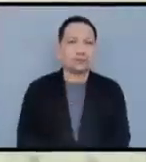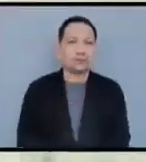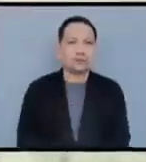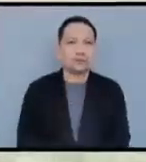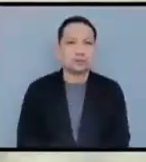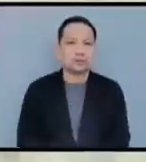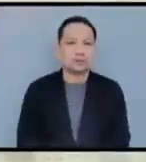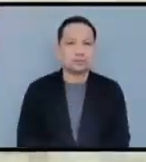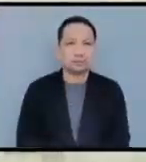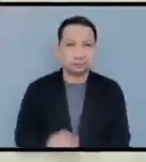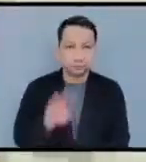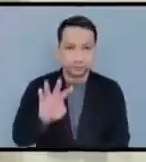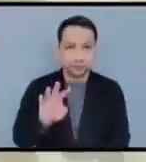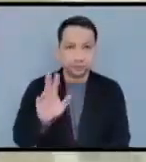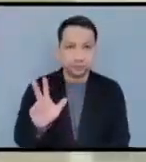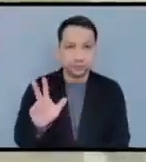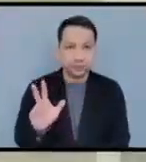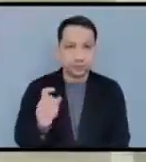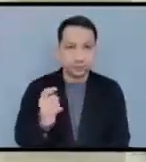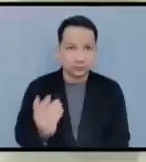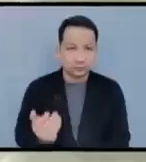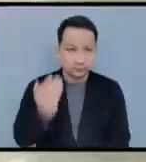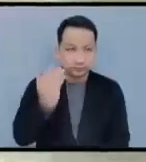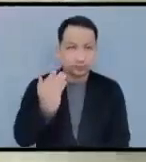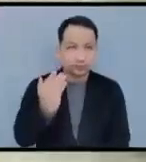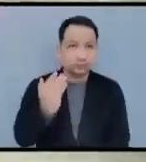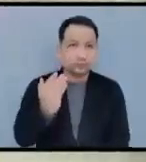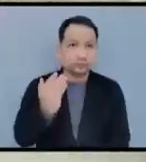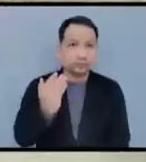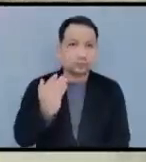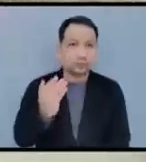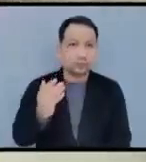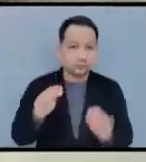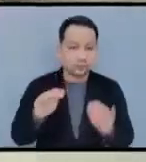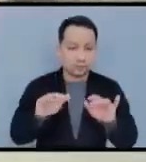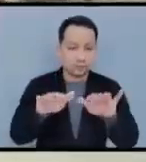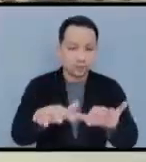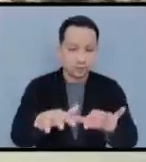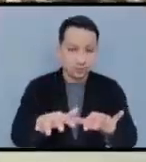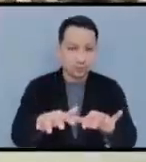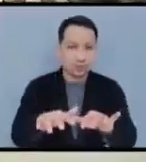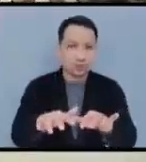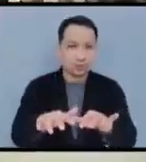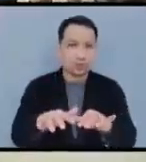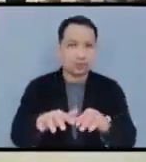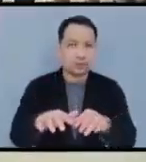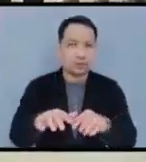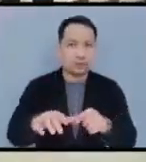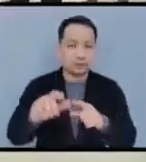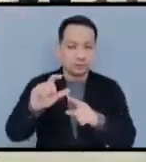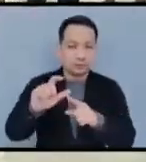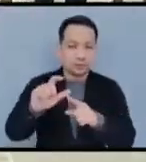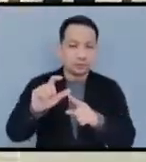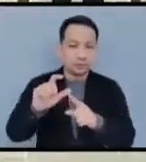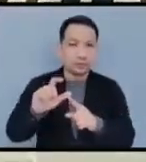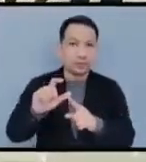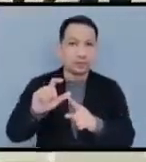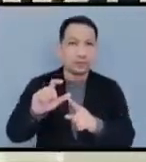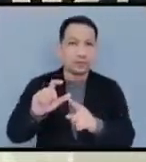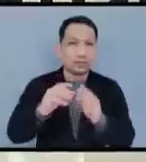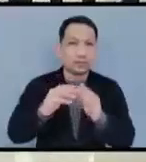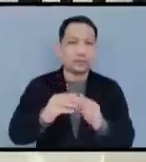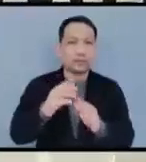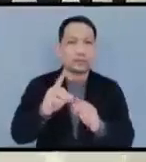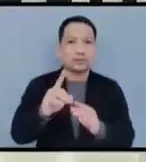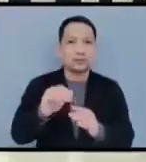Alas 4:30 pa lang kaninang madaling araw na puno na ng mga mananampalatayang Muslim ang mosque ng Dagunoy, San Andres,